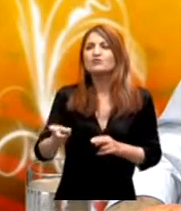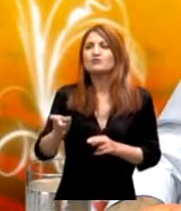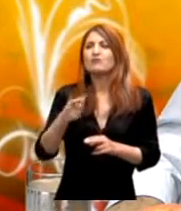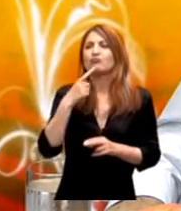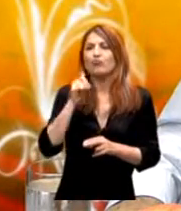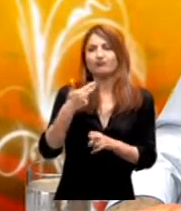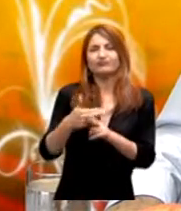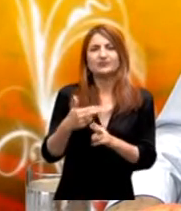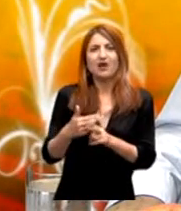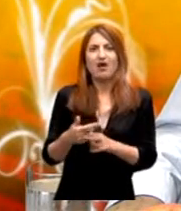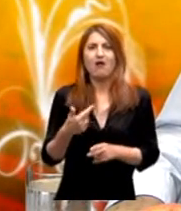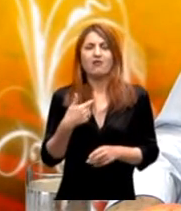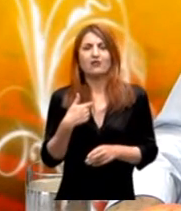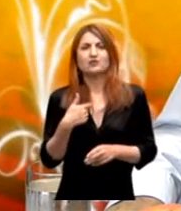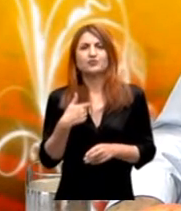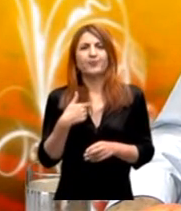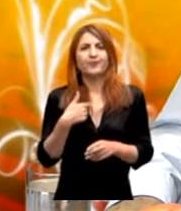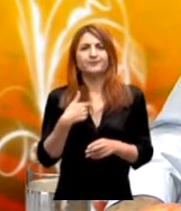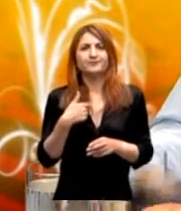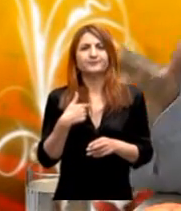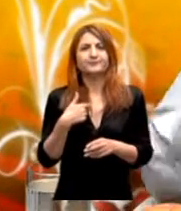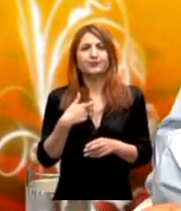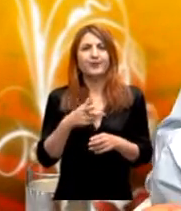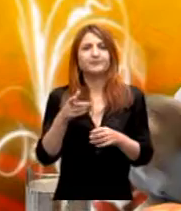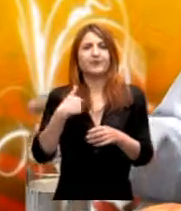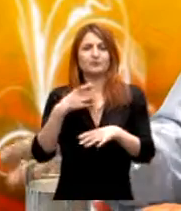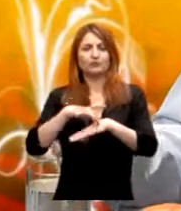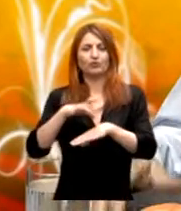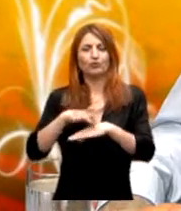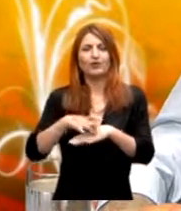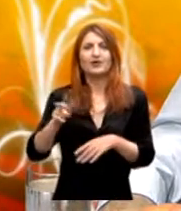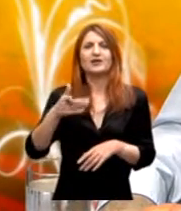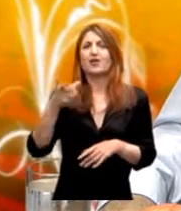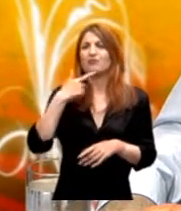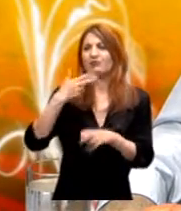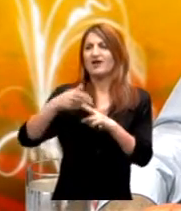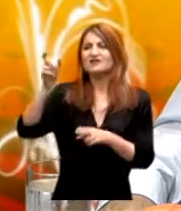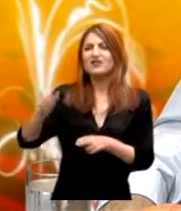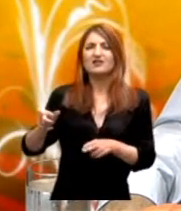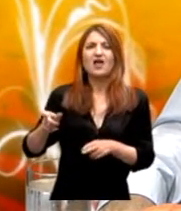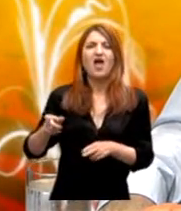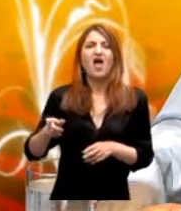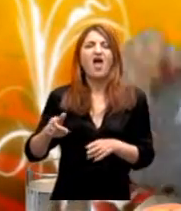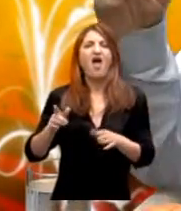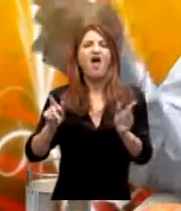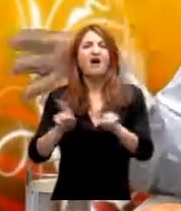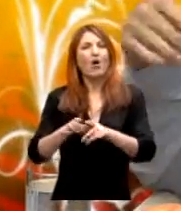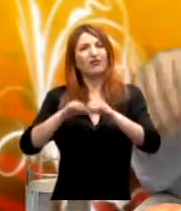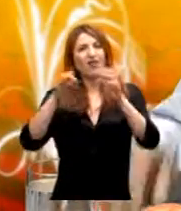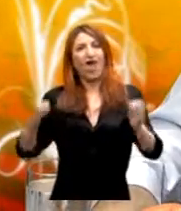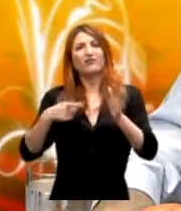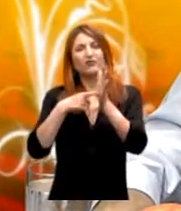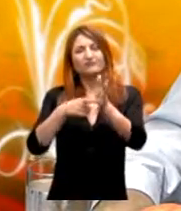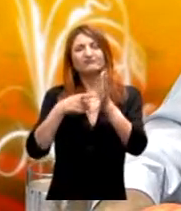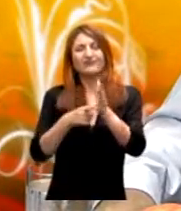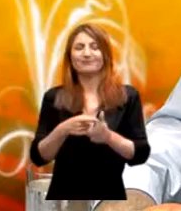doktora i pacijenta, ja sam stara škola, takav, da je ono što se mi u ordinaciji vidimo i čujemo, to se nikoga ne tiče, nego samo